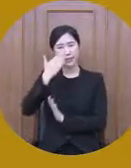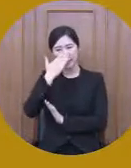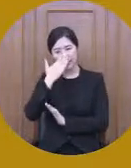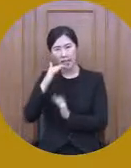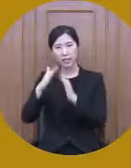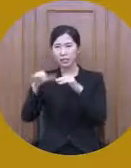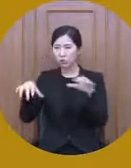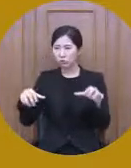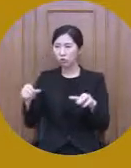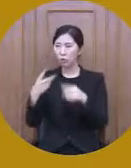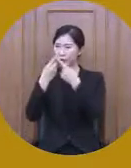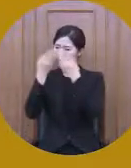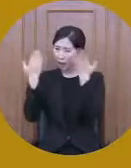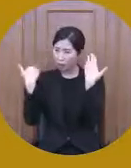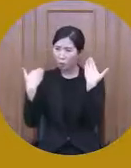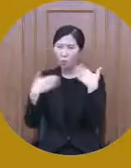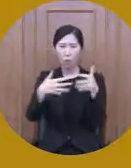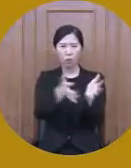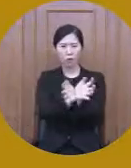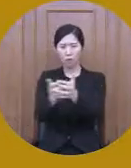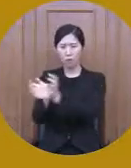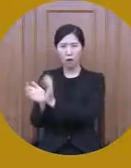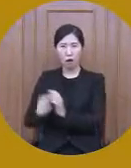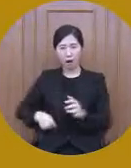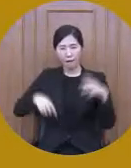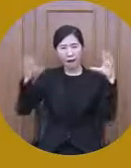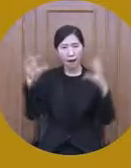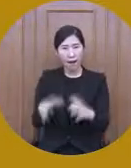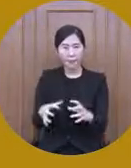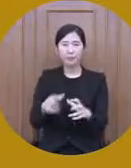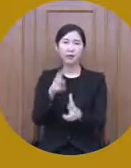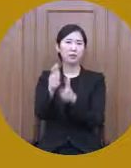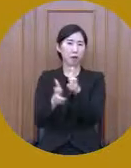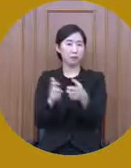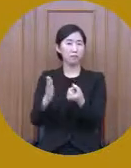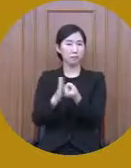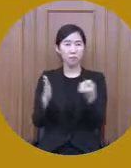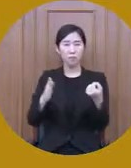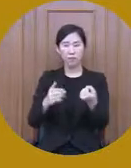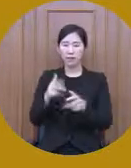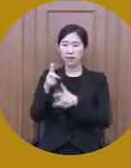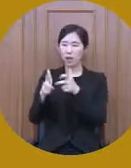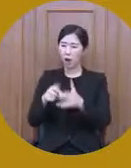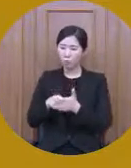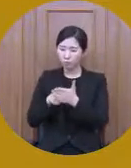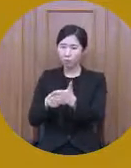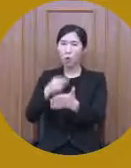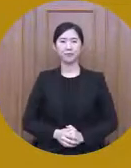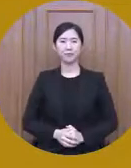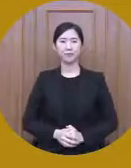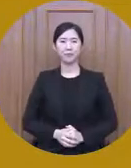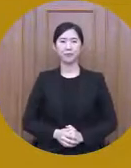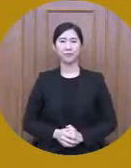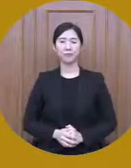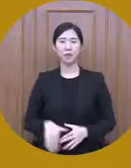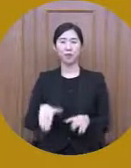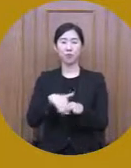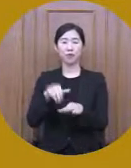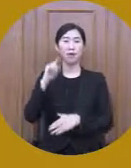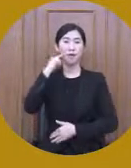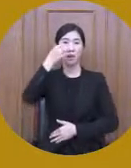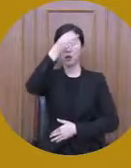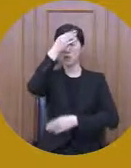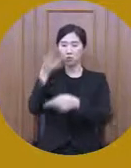등 다양한 집단이 함께 참여하는 협력체계를 통해서 효율적으로 사업을 추진해 나가겠습니다.